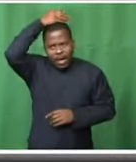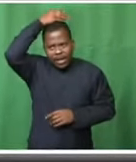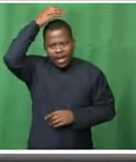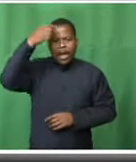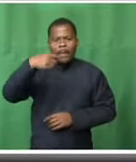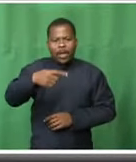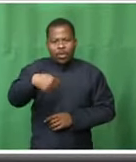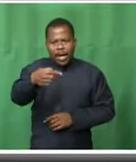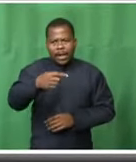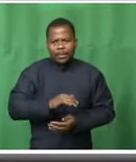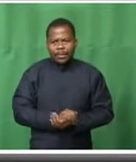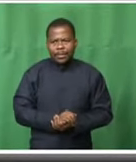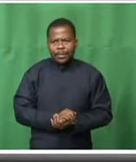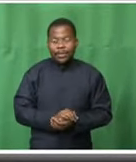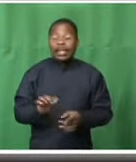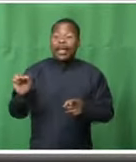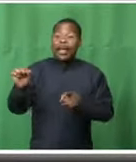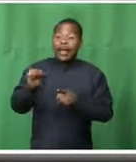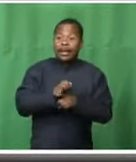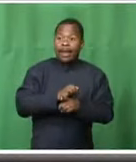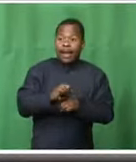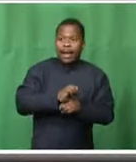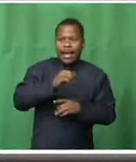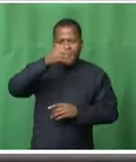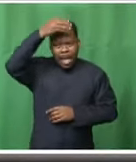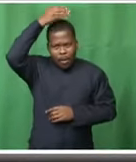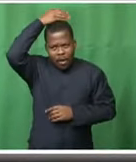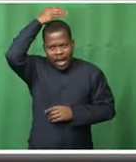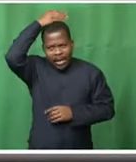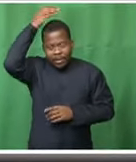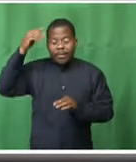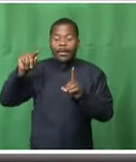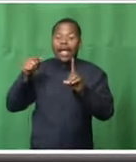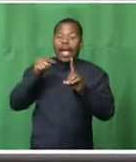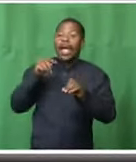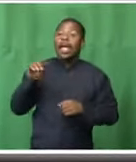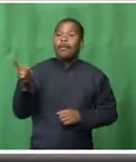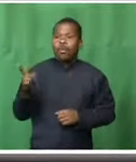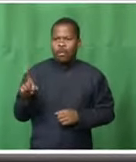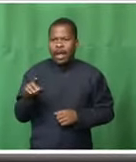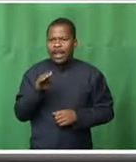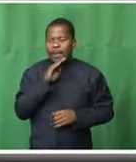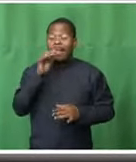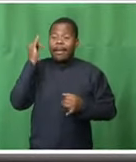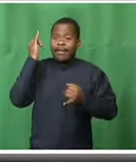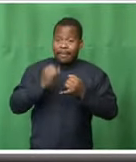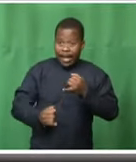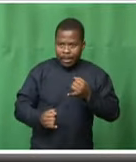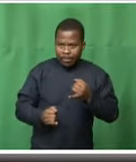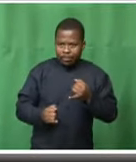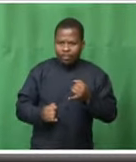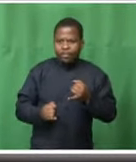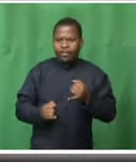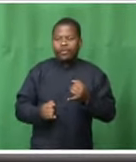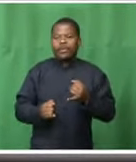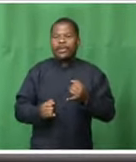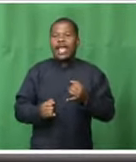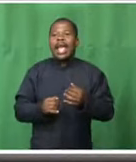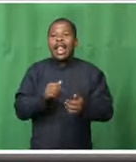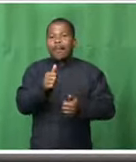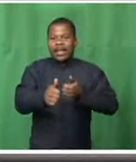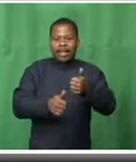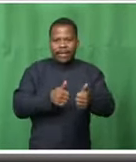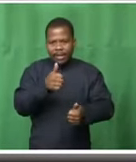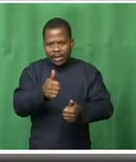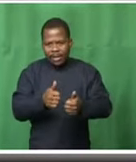ke yalomhlangano sikolwa wethu ukuthi ekugcineni sifuna ukuthi sithuthukise iquality noma